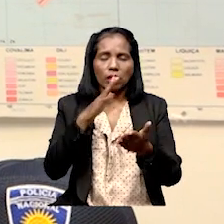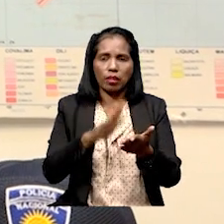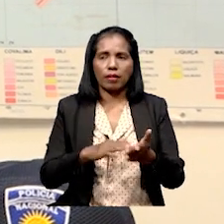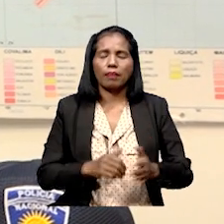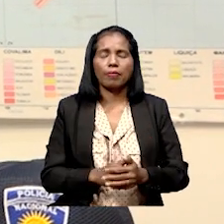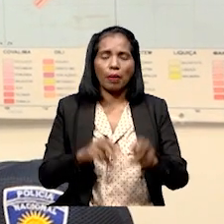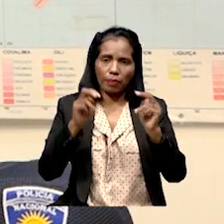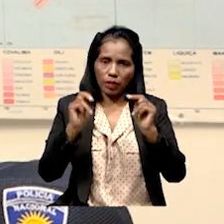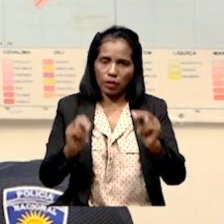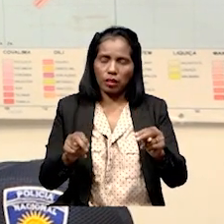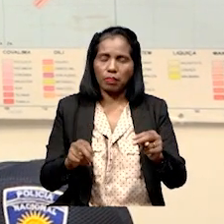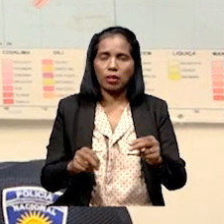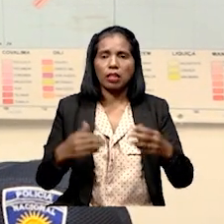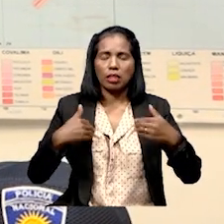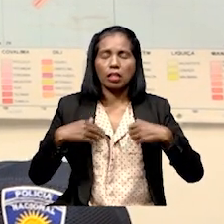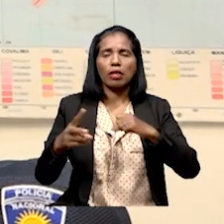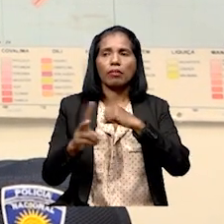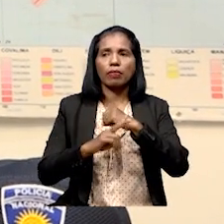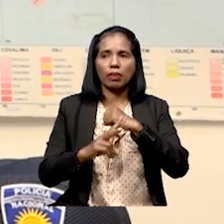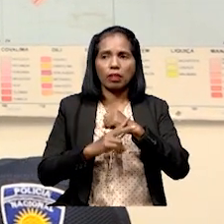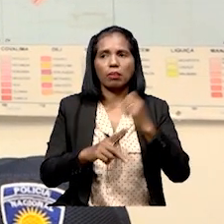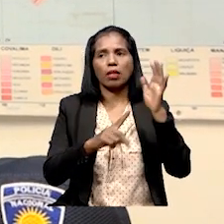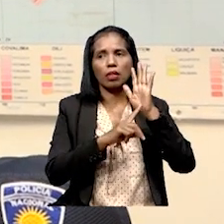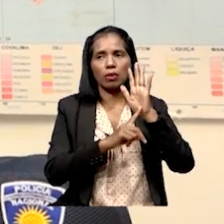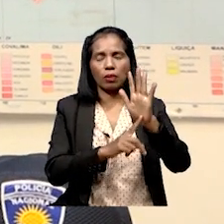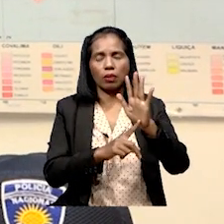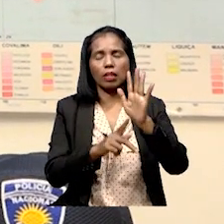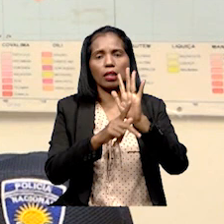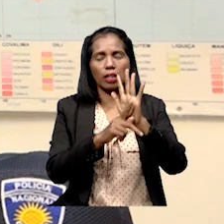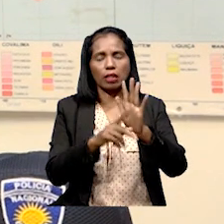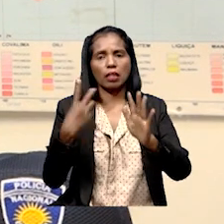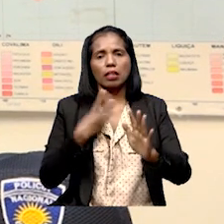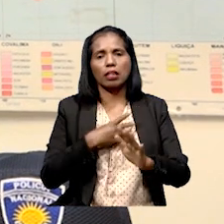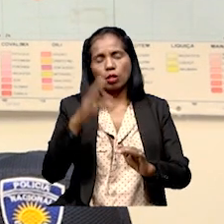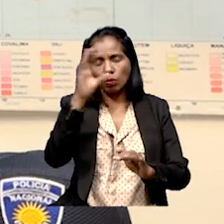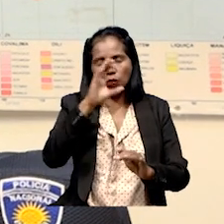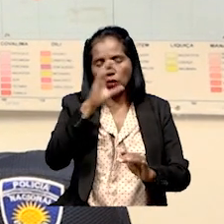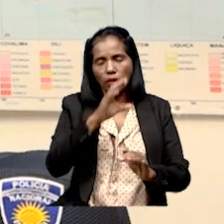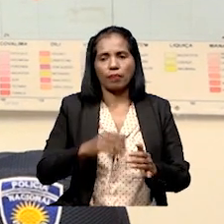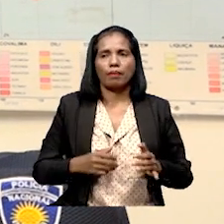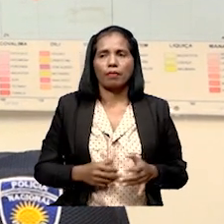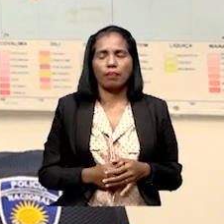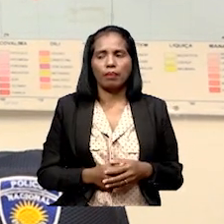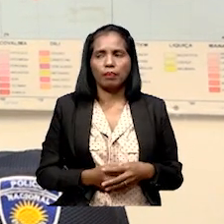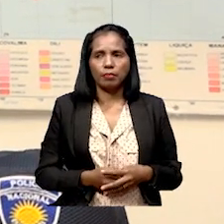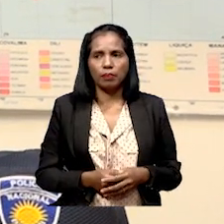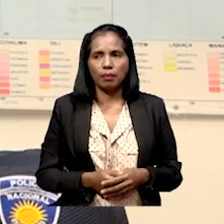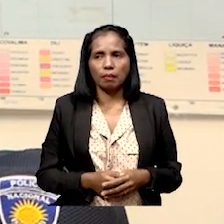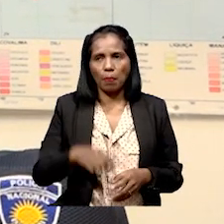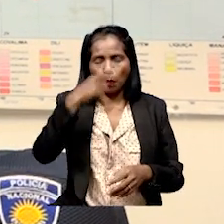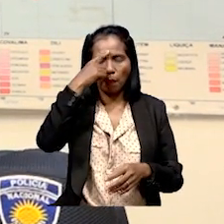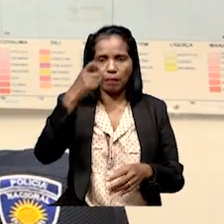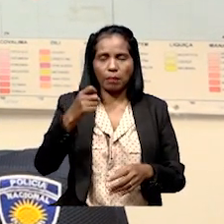precisa mas be ia vítima atau case o dinu ita buka no be investiga. Tamane